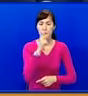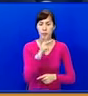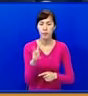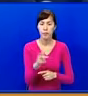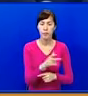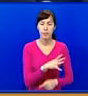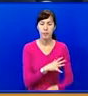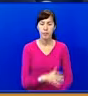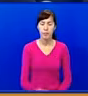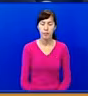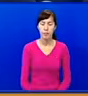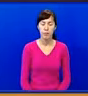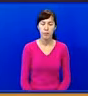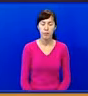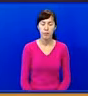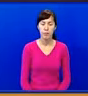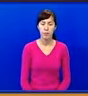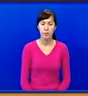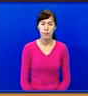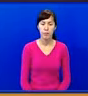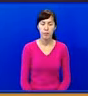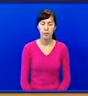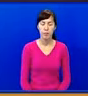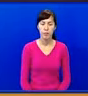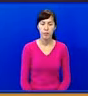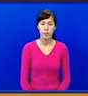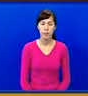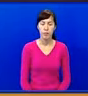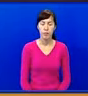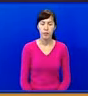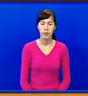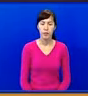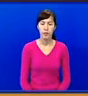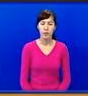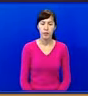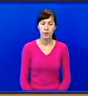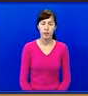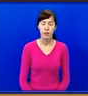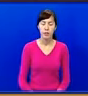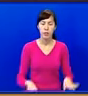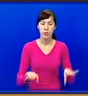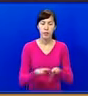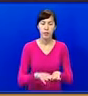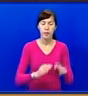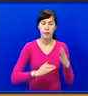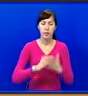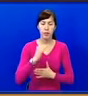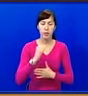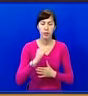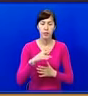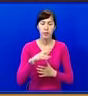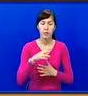алыпты. Жергілікті полиция жасөспірімдер қылмысын көрсетіп өздерінің рейтингін көтермекші ме? Комиссияның